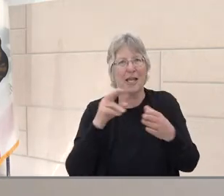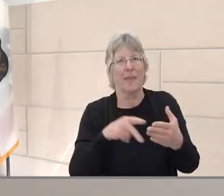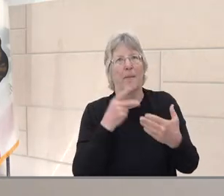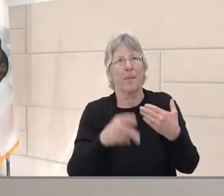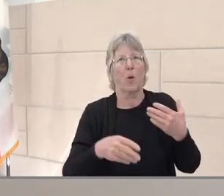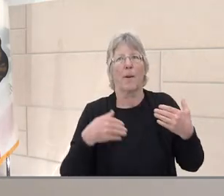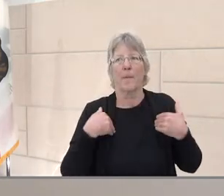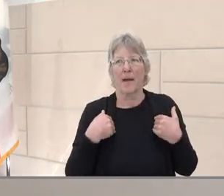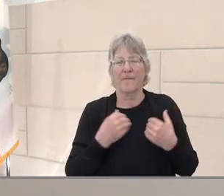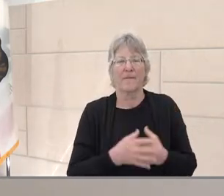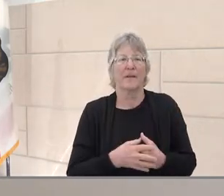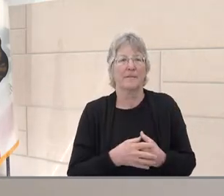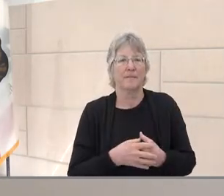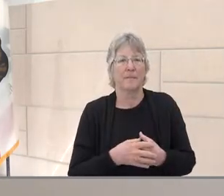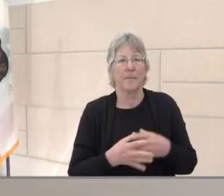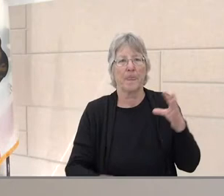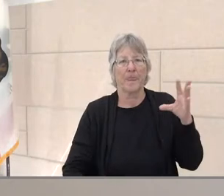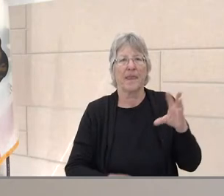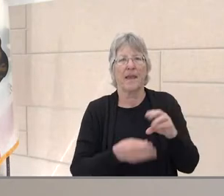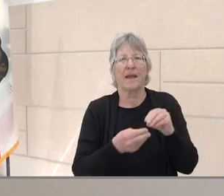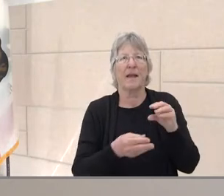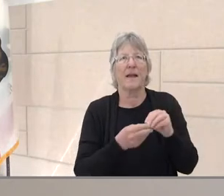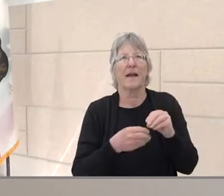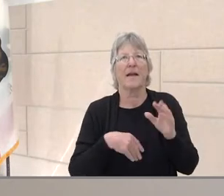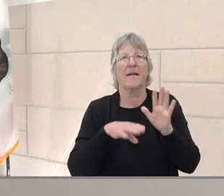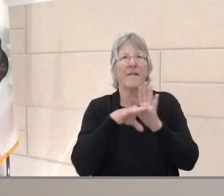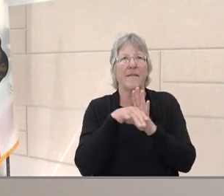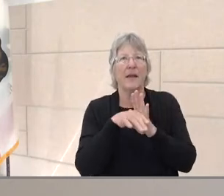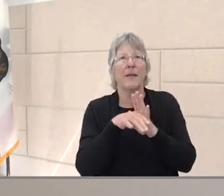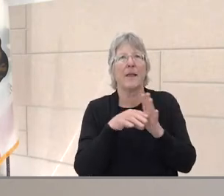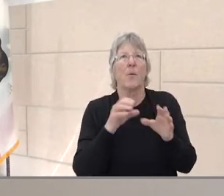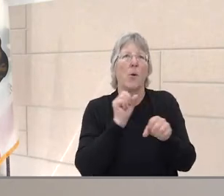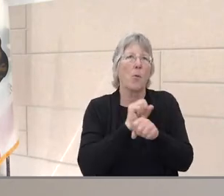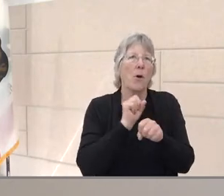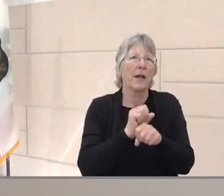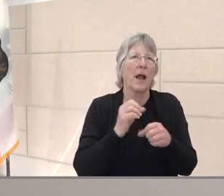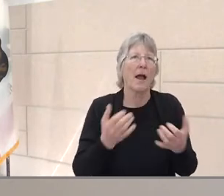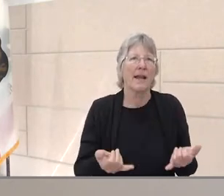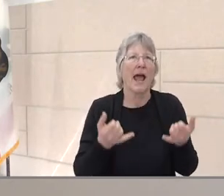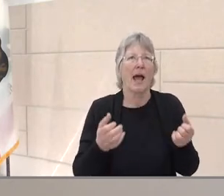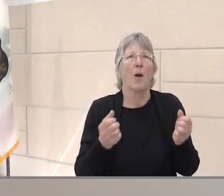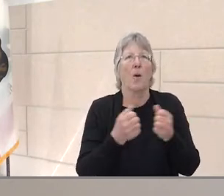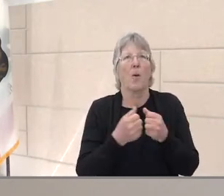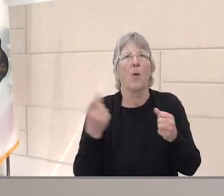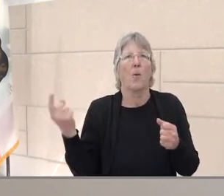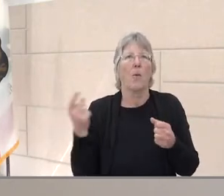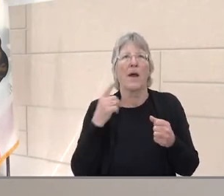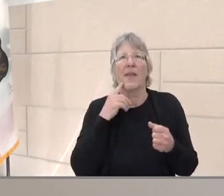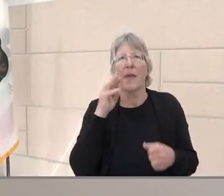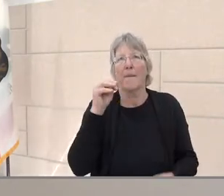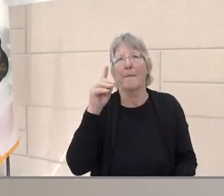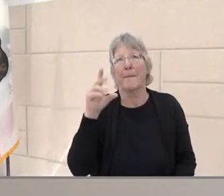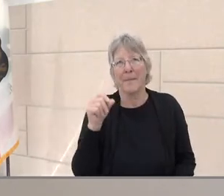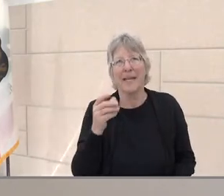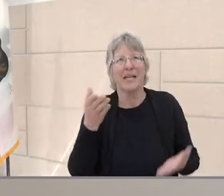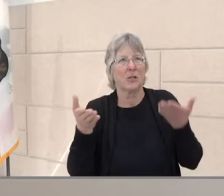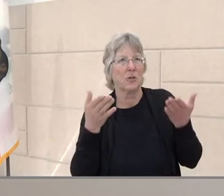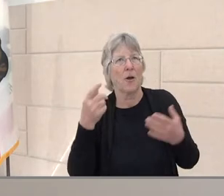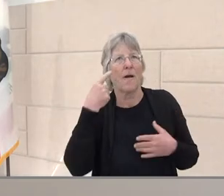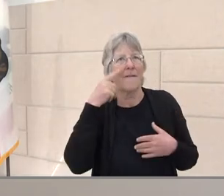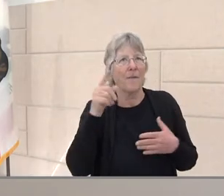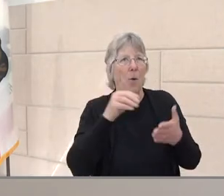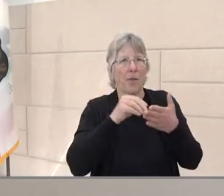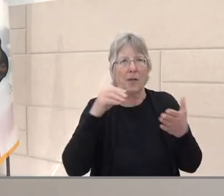ម្មដើម្បីបង្ហាត់កម្មវិធីនេះមានកម្មវិធីវីដេអូបន្ថែមទៀតដែល